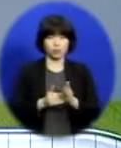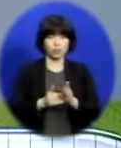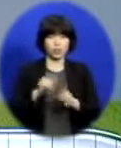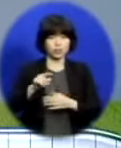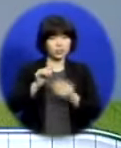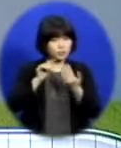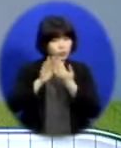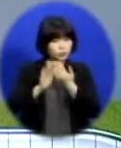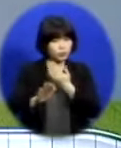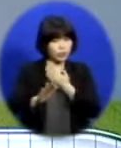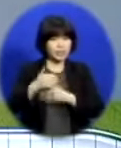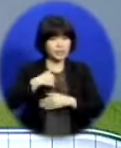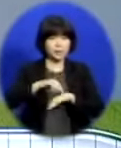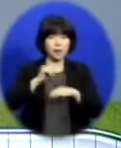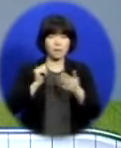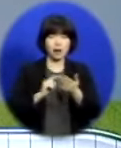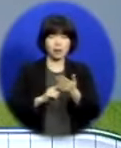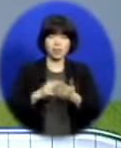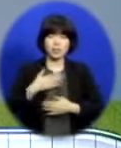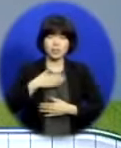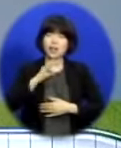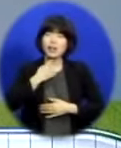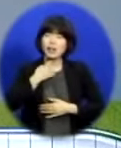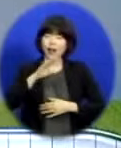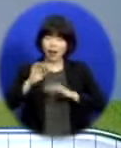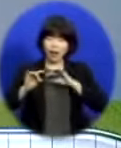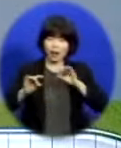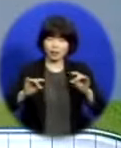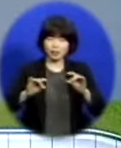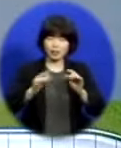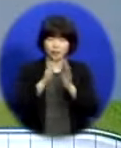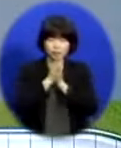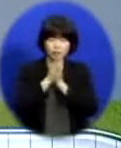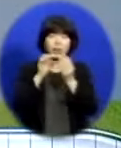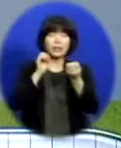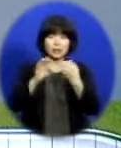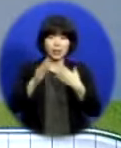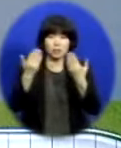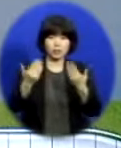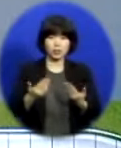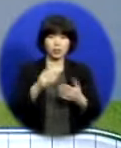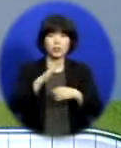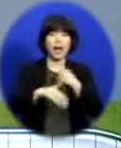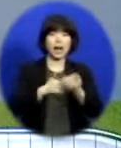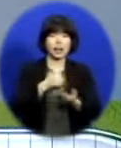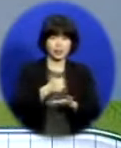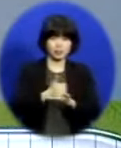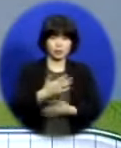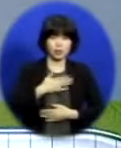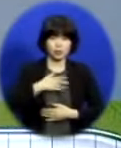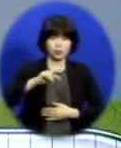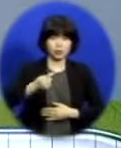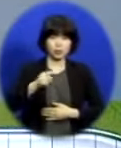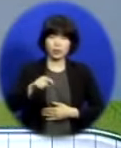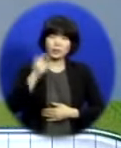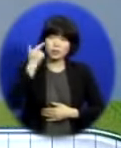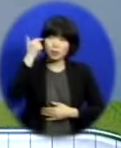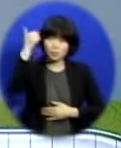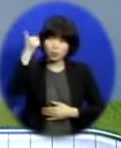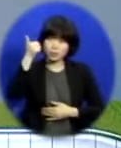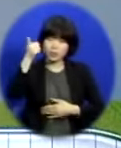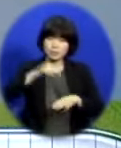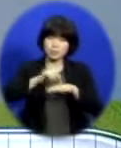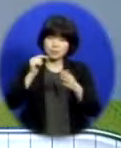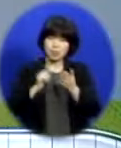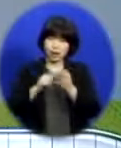제 마음에 제 갈급한 기도에 응답하셨다 하나님 저도 그 목사님의 마음의